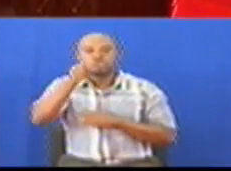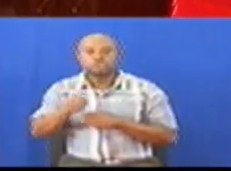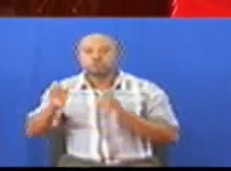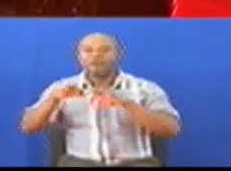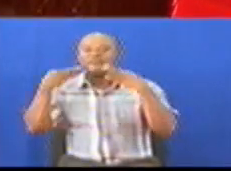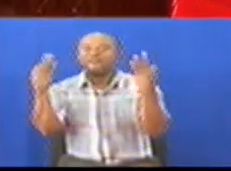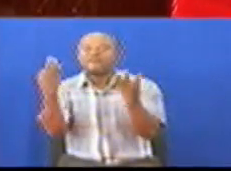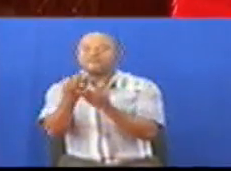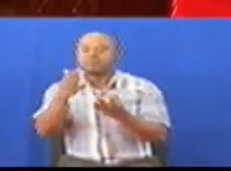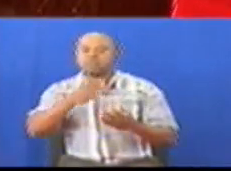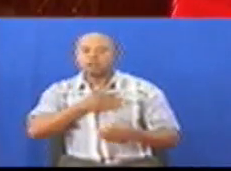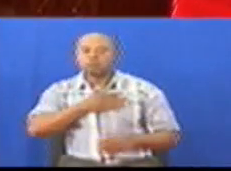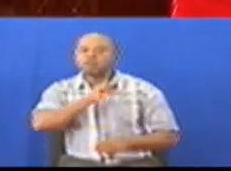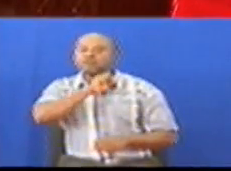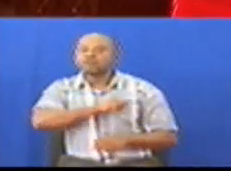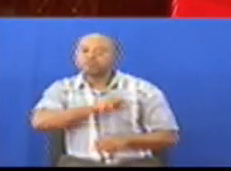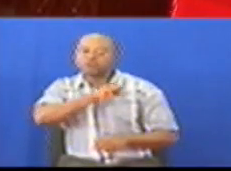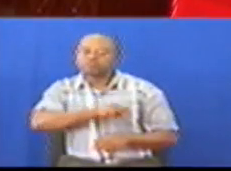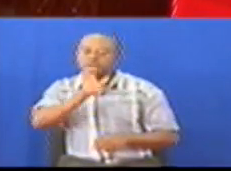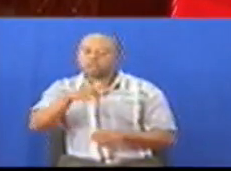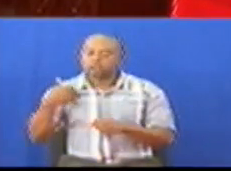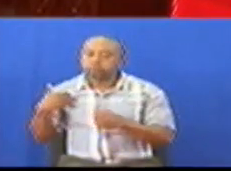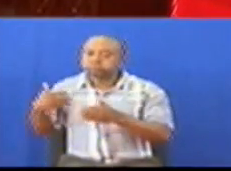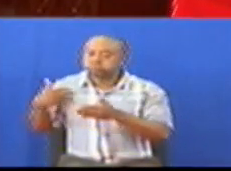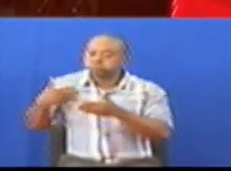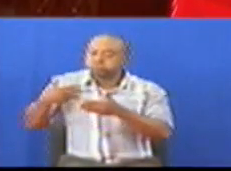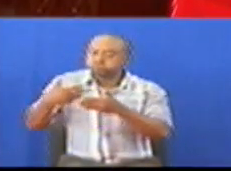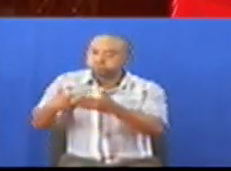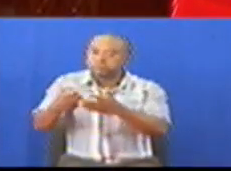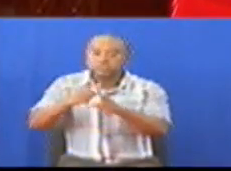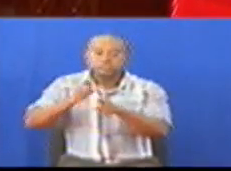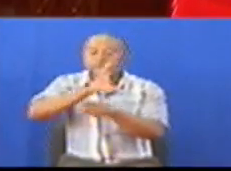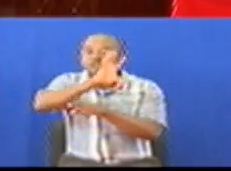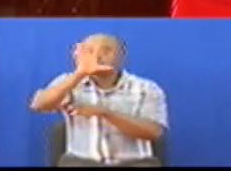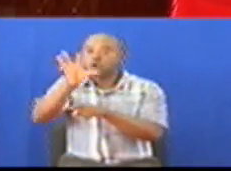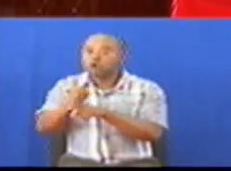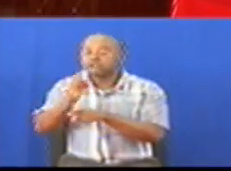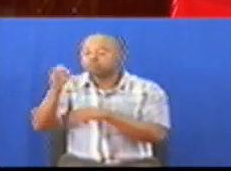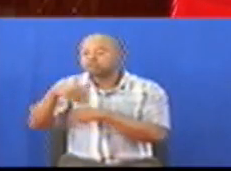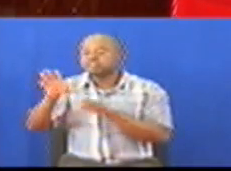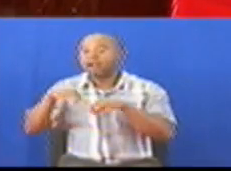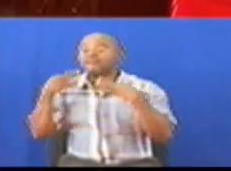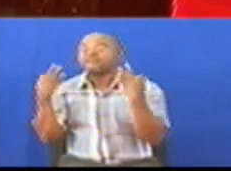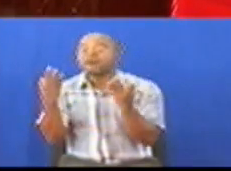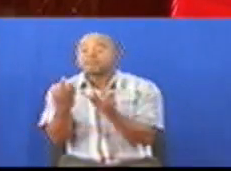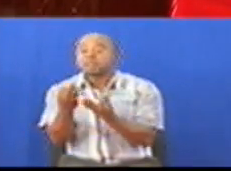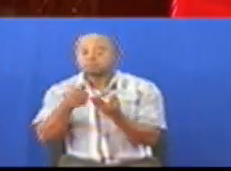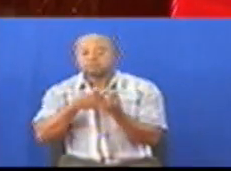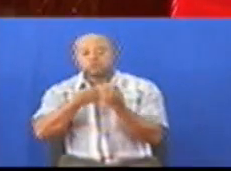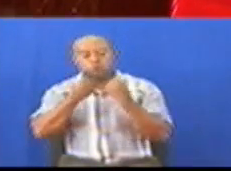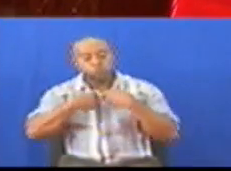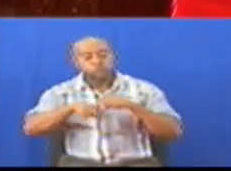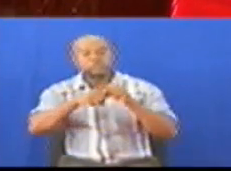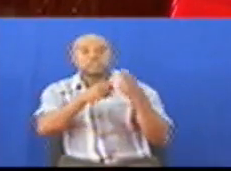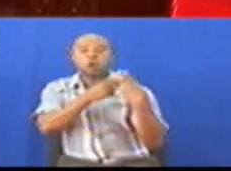ambayo imenivumilia sana kwa kipindi chote ambacho nimekuwa nje ya familia kwa ajili ya kutimiza wajibu wangu kwa chama changu